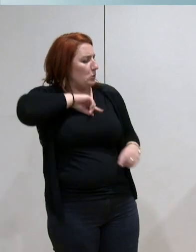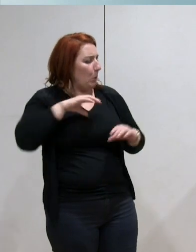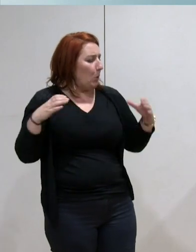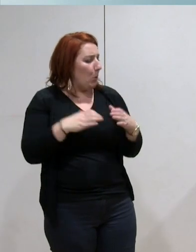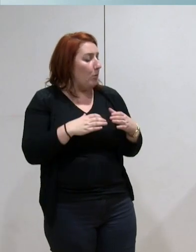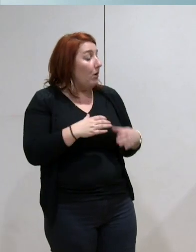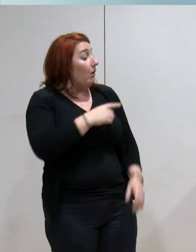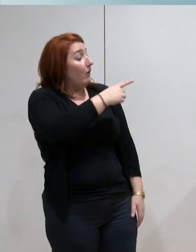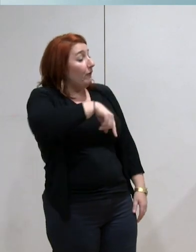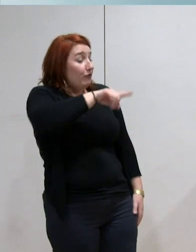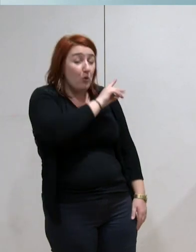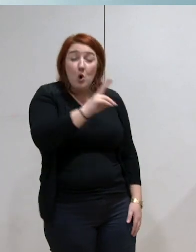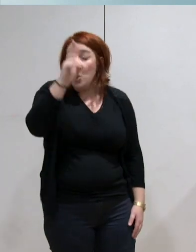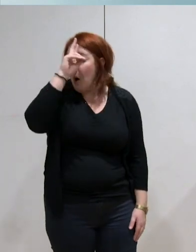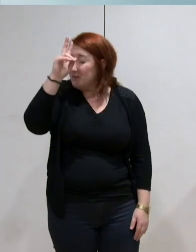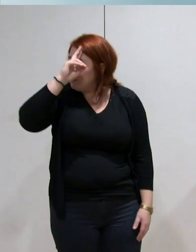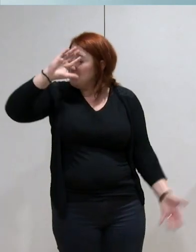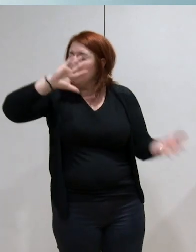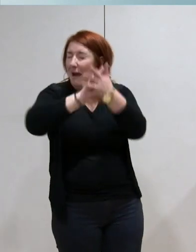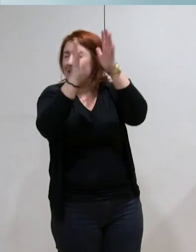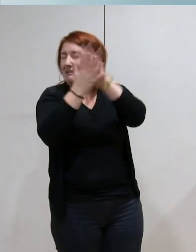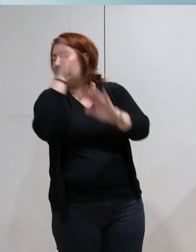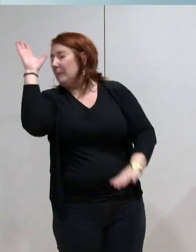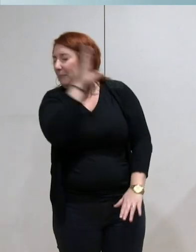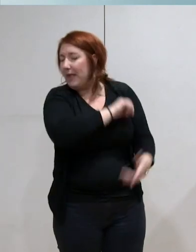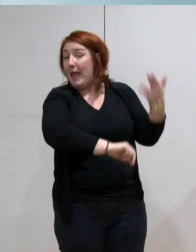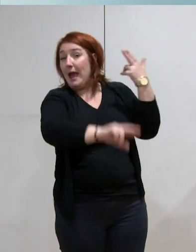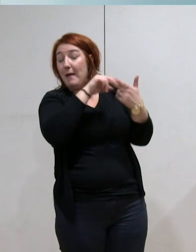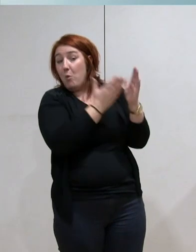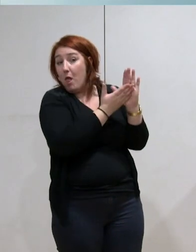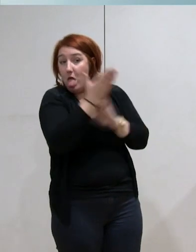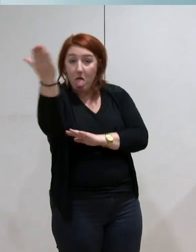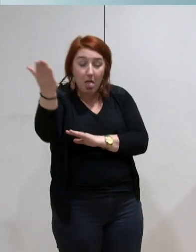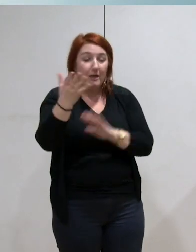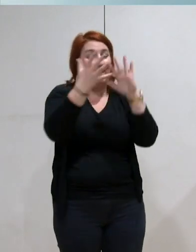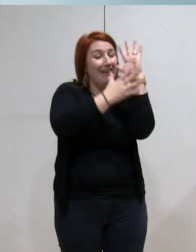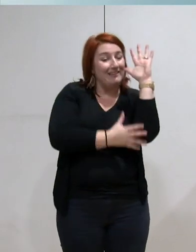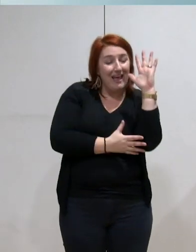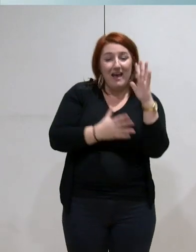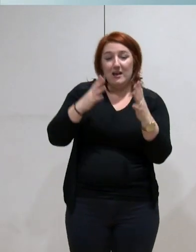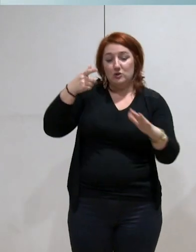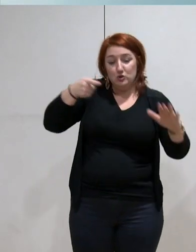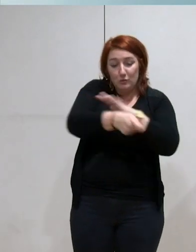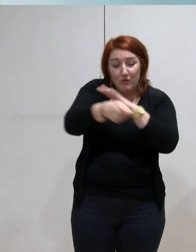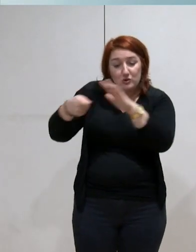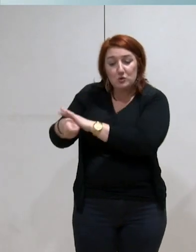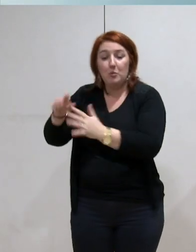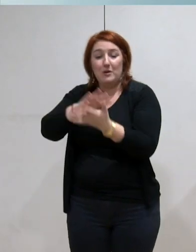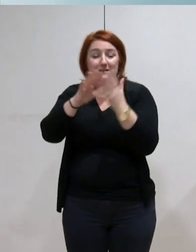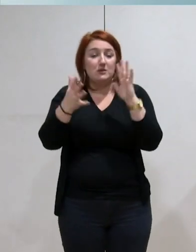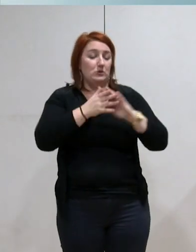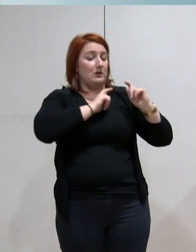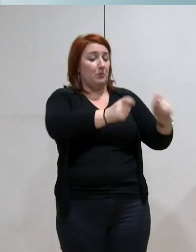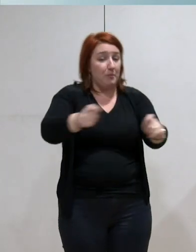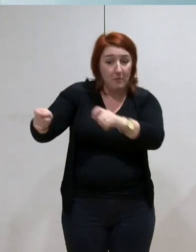d'habitude conformément à vos pratiques vous ne répondez pas critères d'attribution de subvention aux associations notamment du